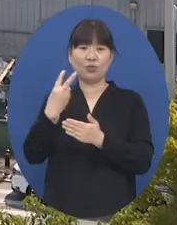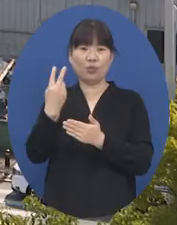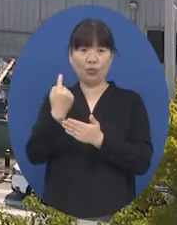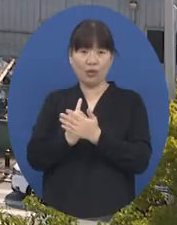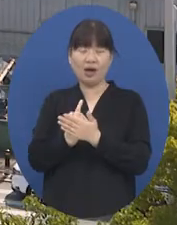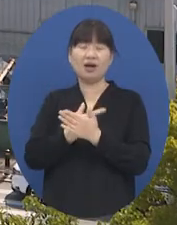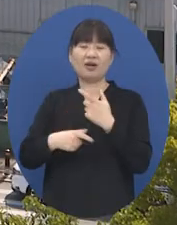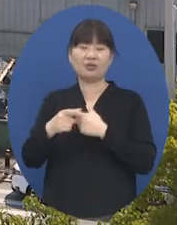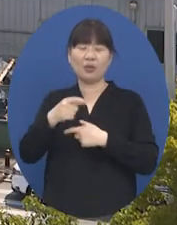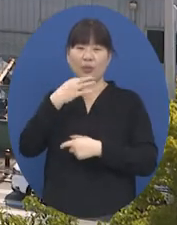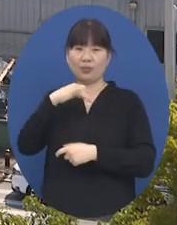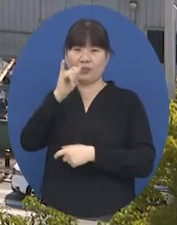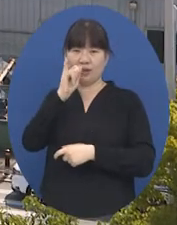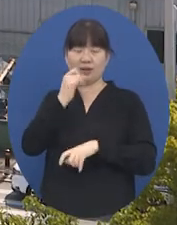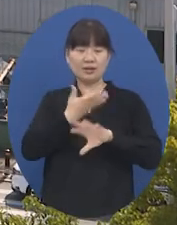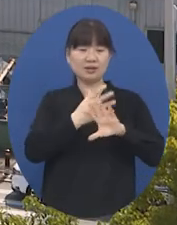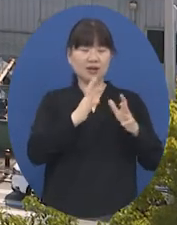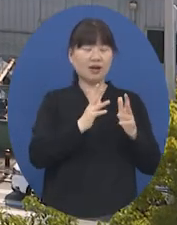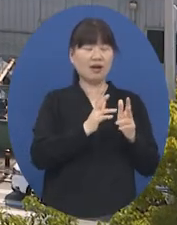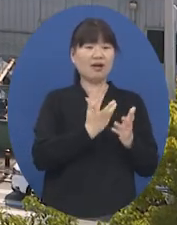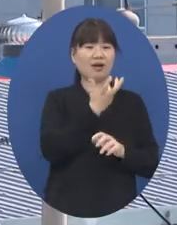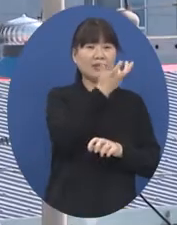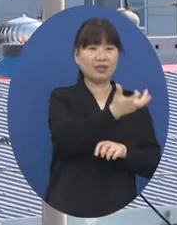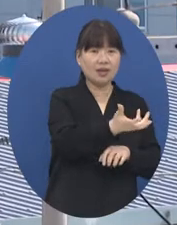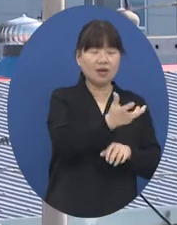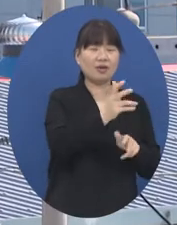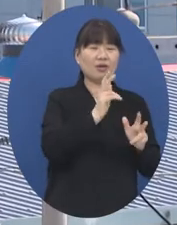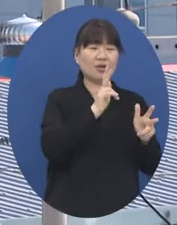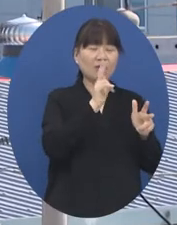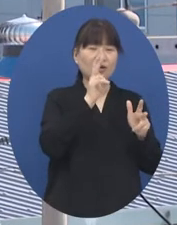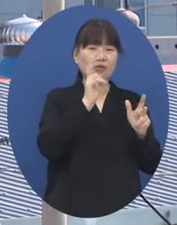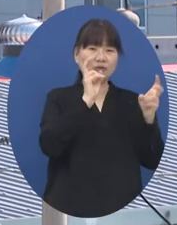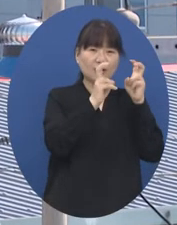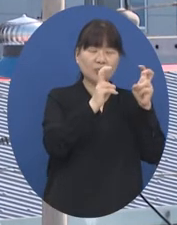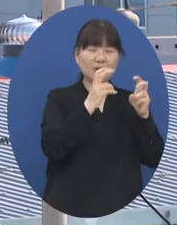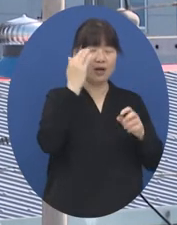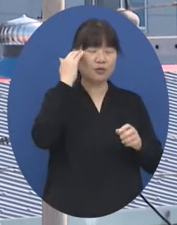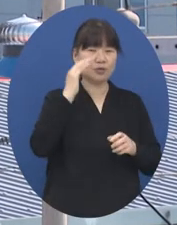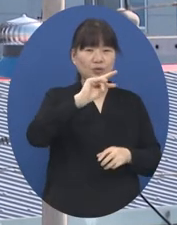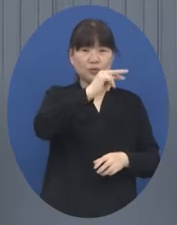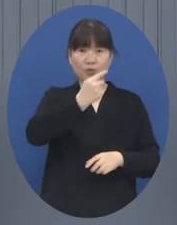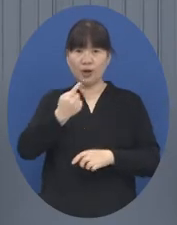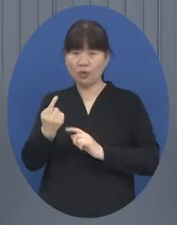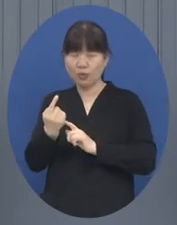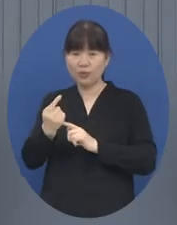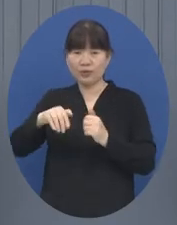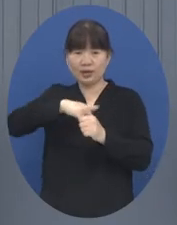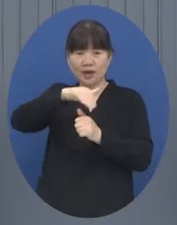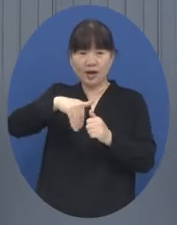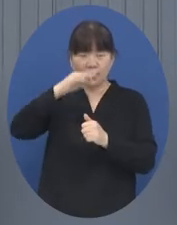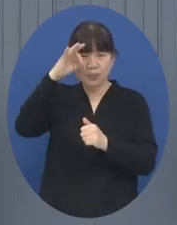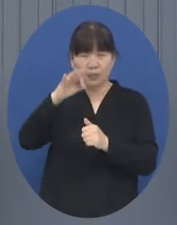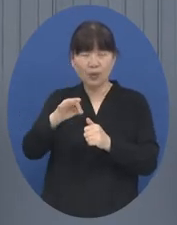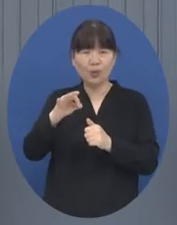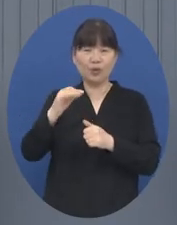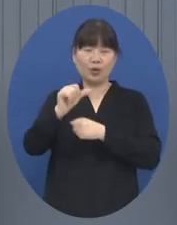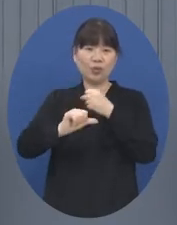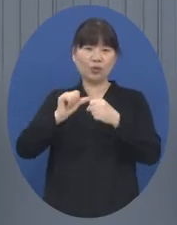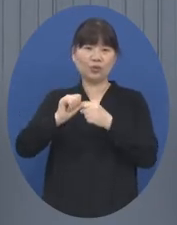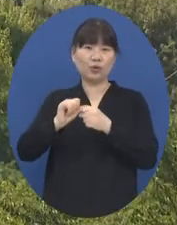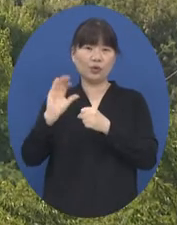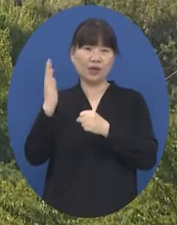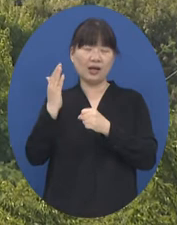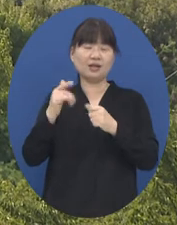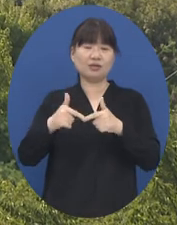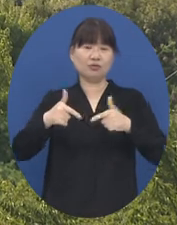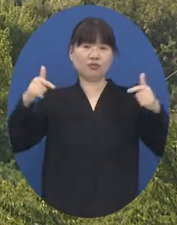평가하고 있습니다. 이렇게 해외로 나갔던 기업이 국내로 돌아오는 이른바 유턴 기업 동향을 보면 최근 5년간 해마다